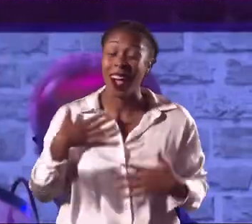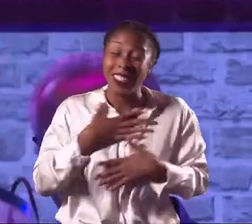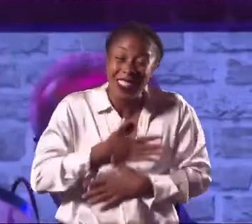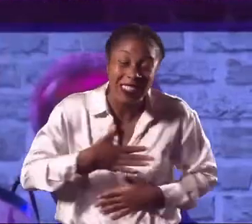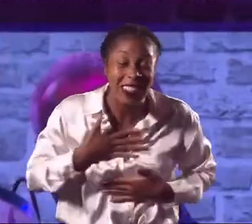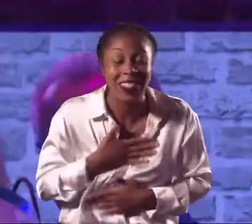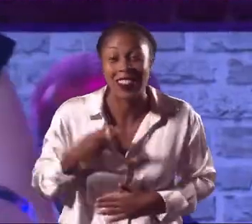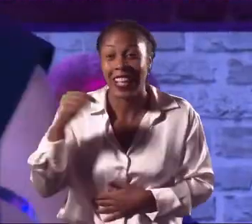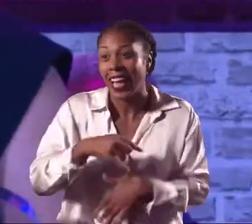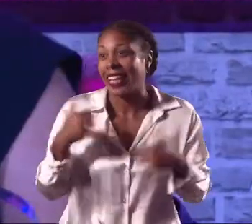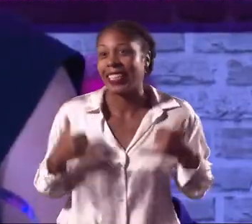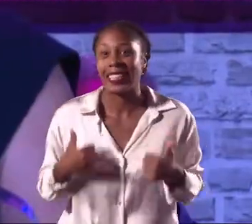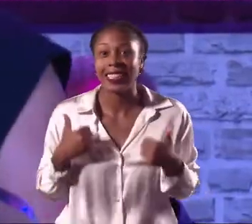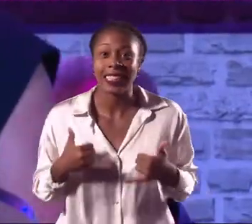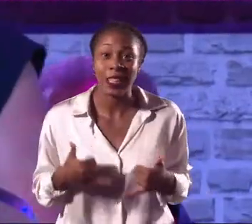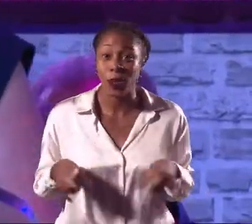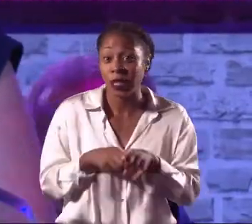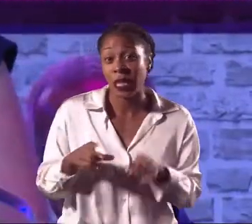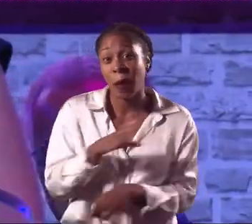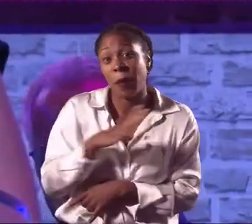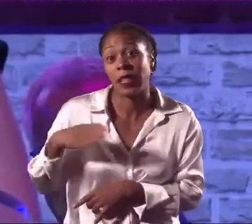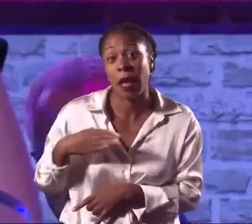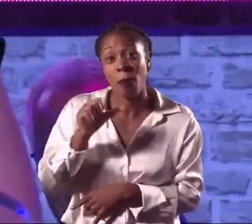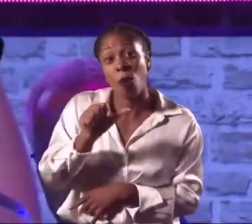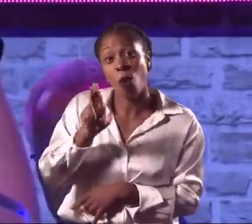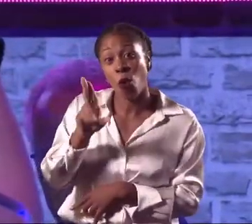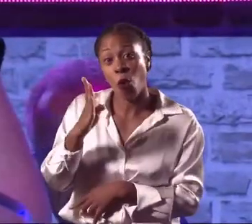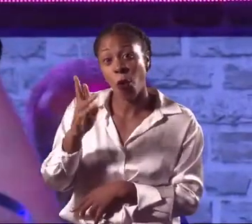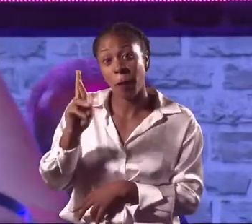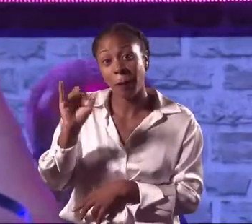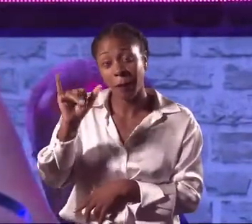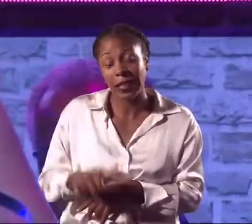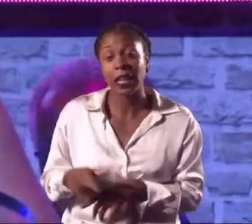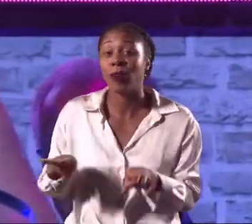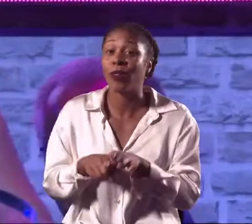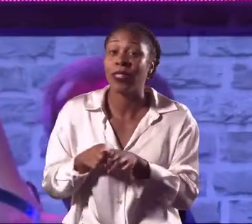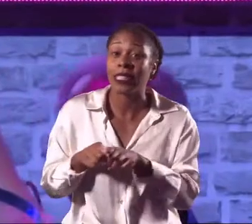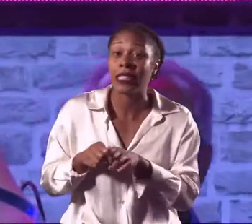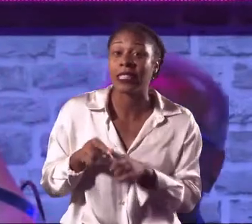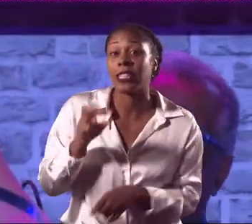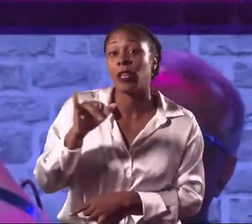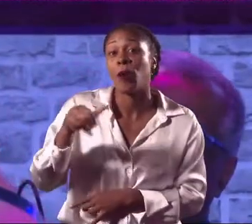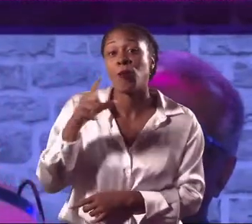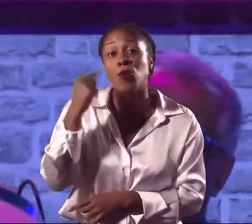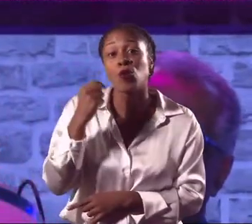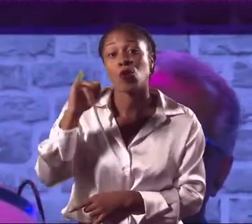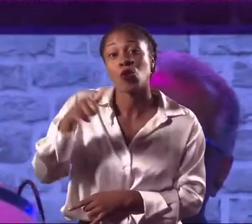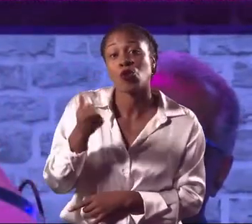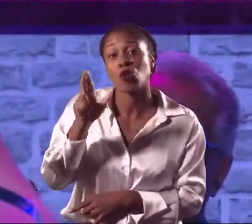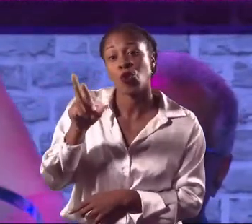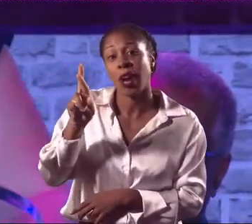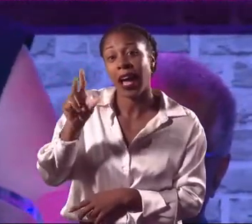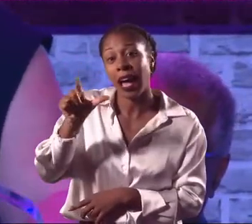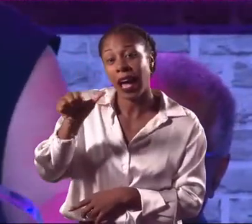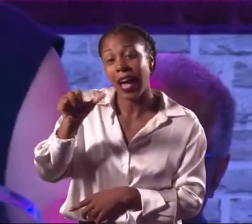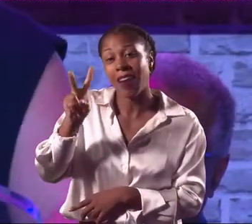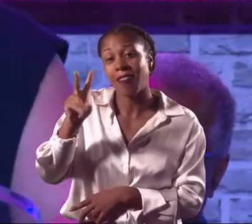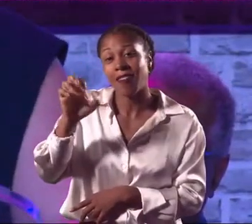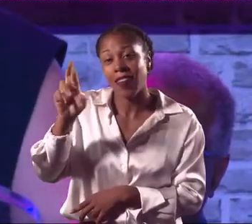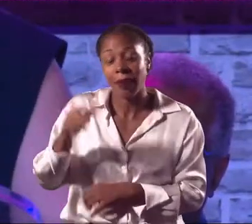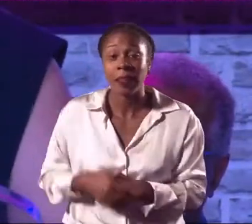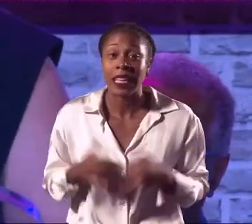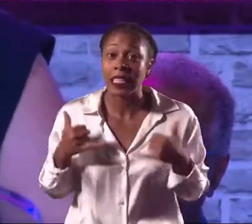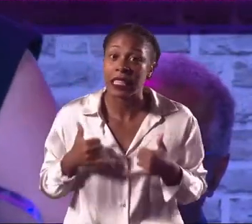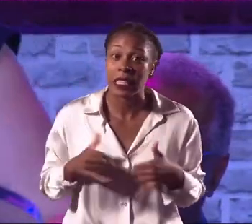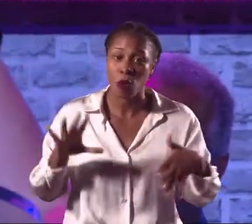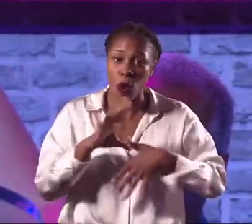d'être ici avec Manon Aubry et Philippe Juravert en Guadeloupe, terre de résistance, terre